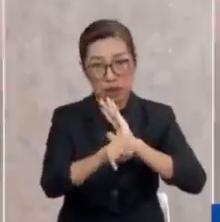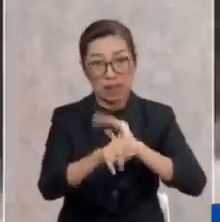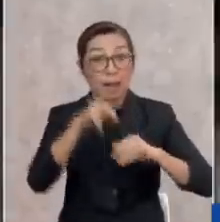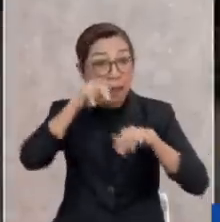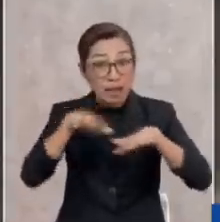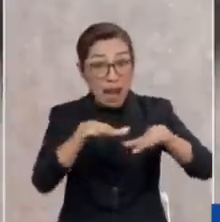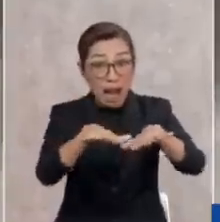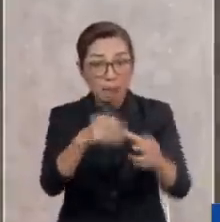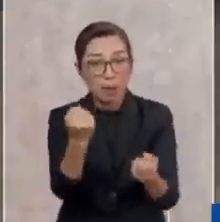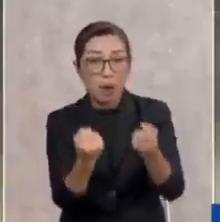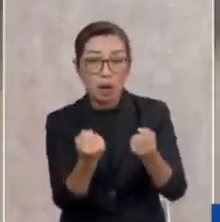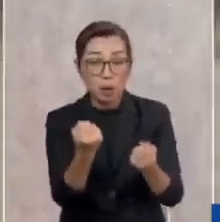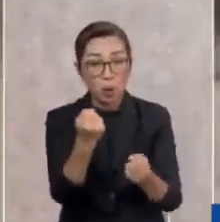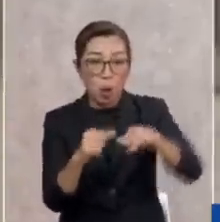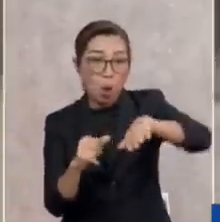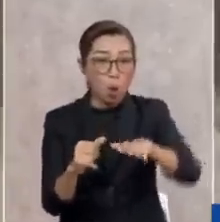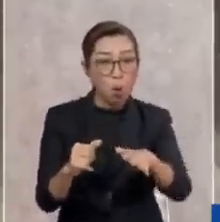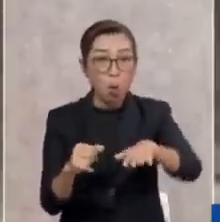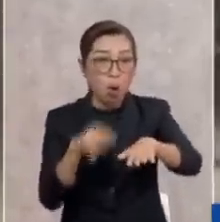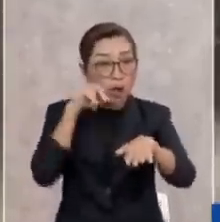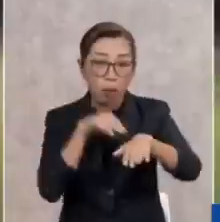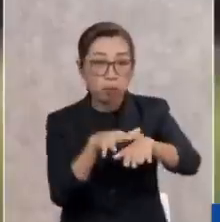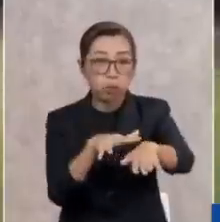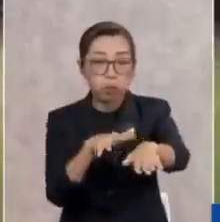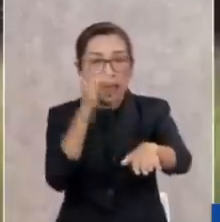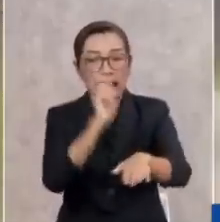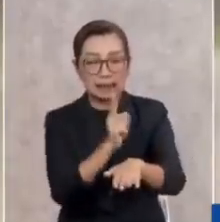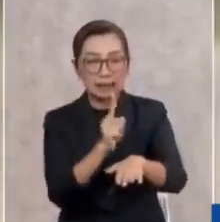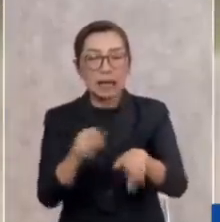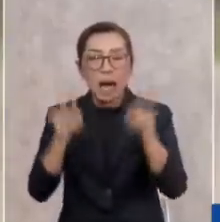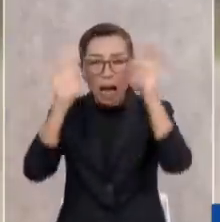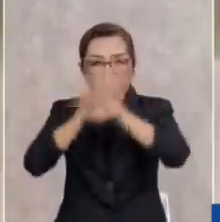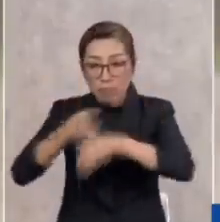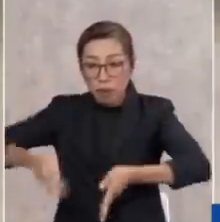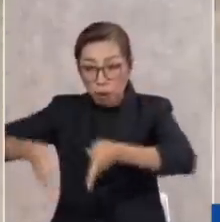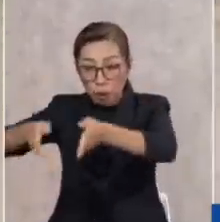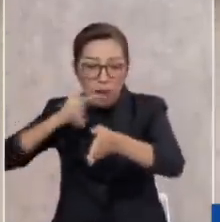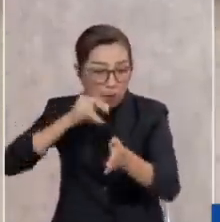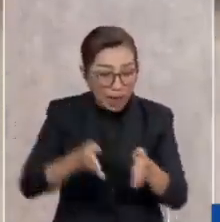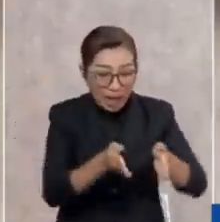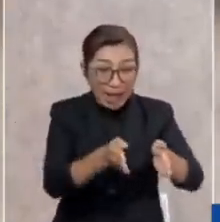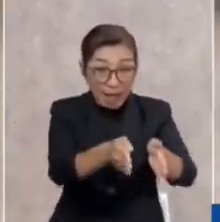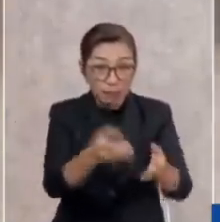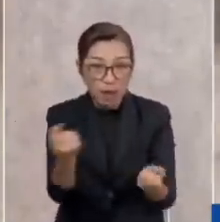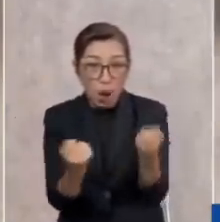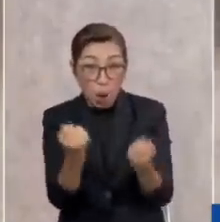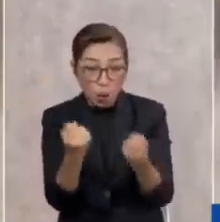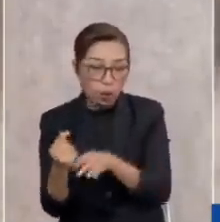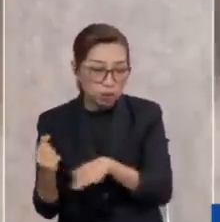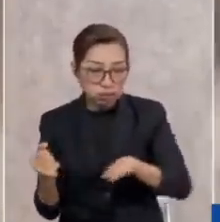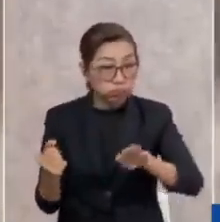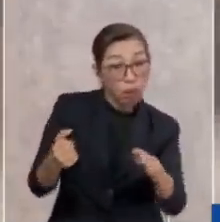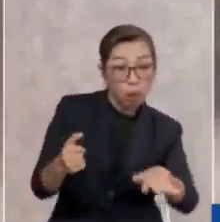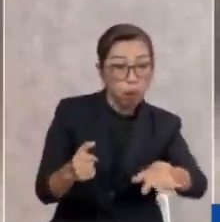อยน้ำลอยไหลไปกับกระแสน้ำหลังจากที่รถเนี่ยเหมือนกับตกไปยังบริเวณคูน้ำครับจุดนี้คือซอยโรงเป็ด